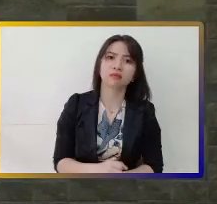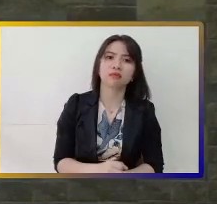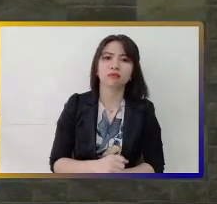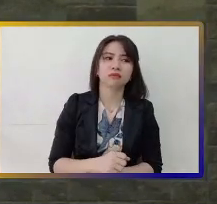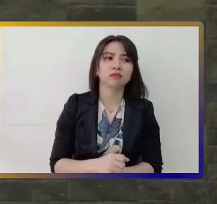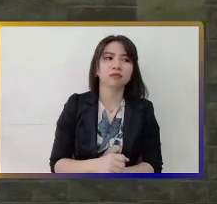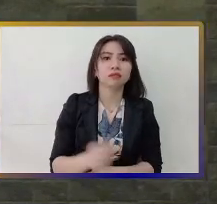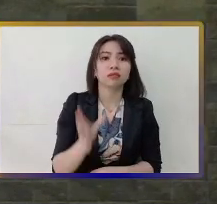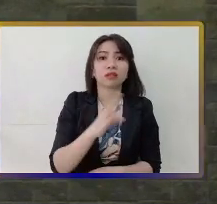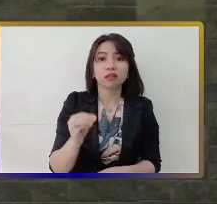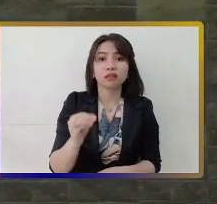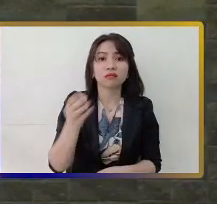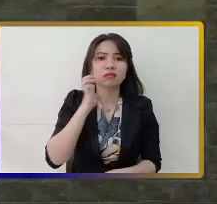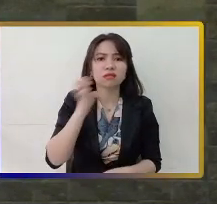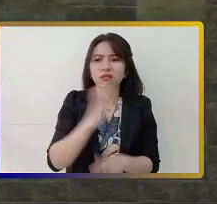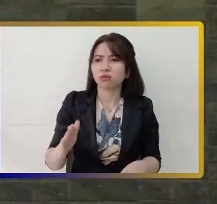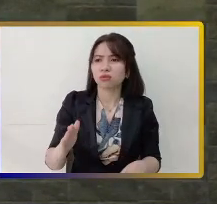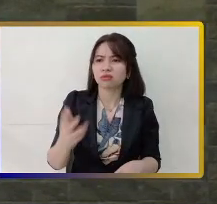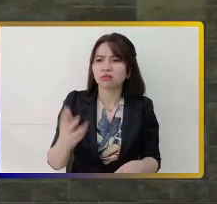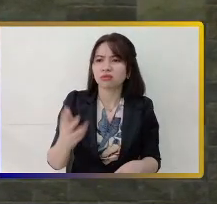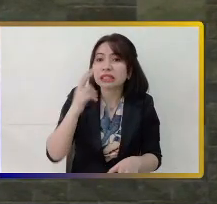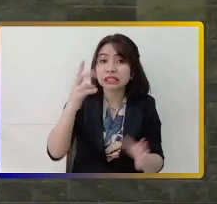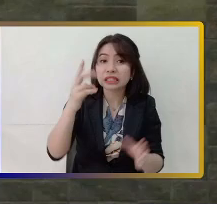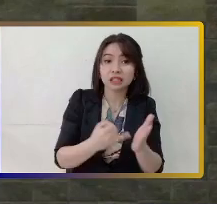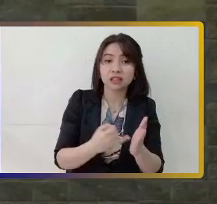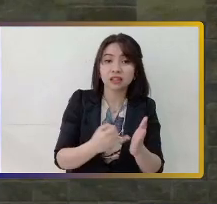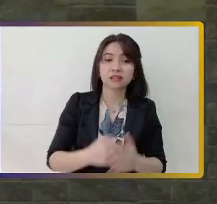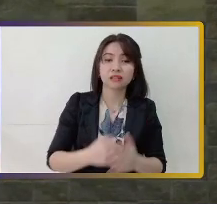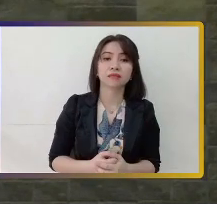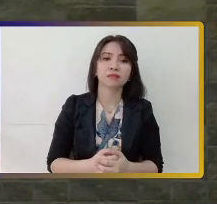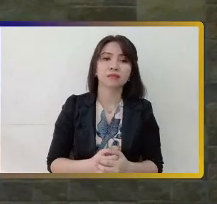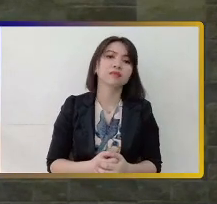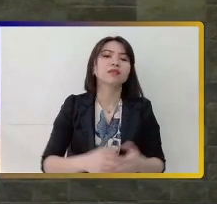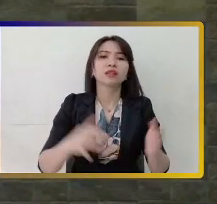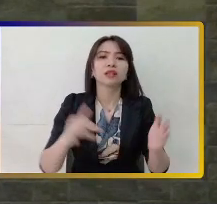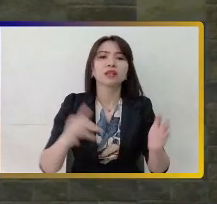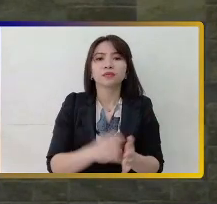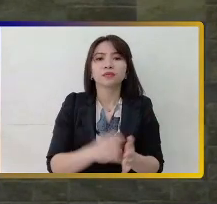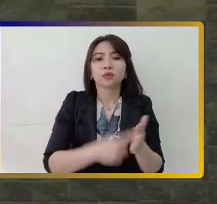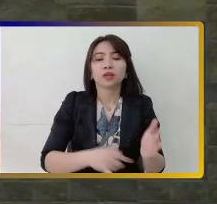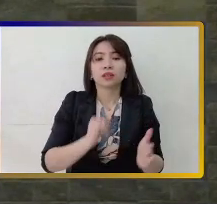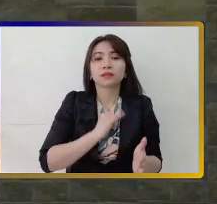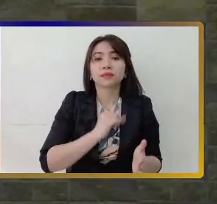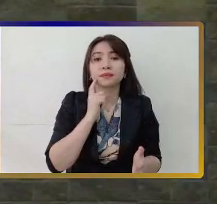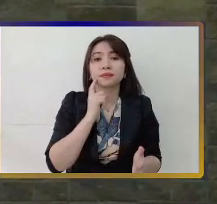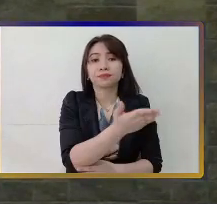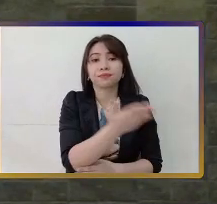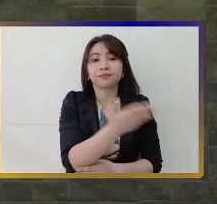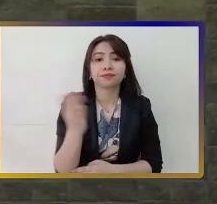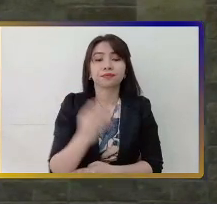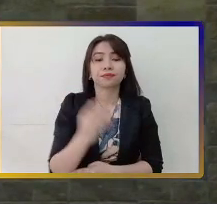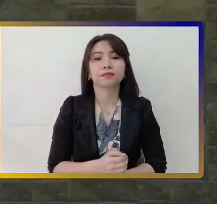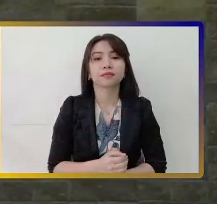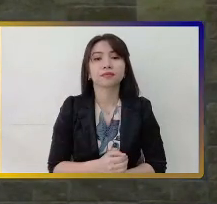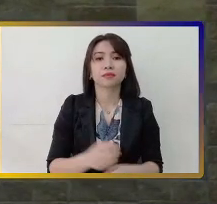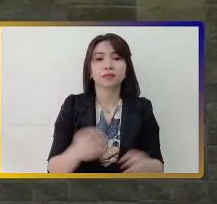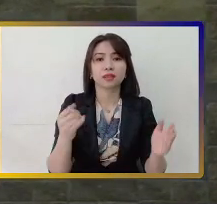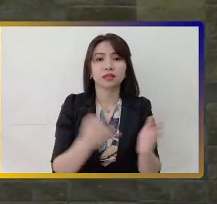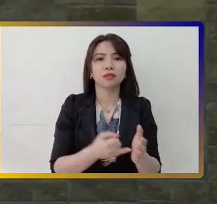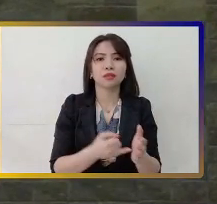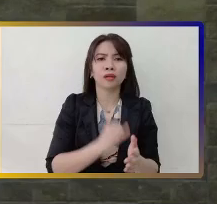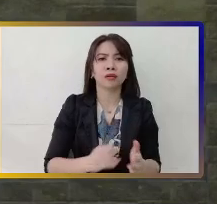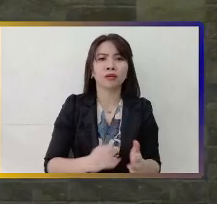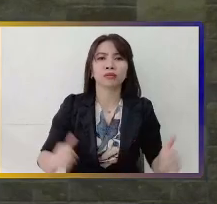hindi niya po namamalayan. Now, yan po yung sinasabi ko sa inyo, mga kapatid. It's an affiliation.